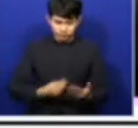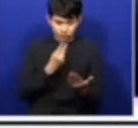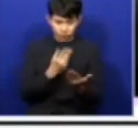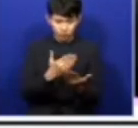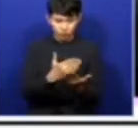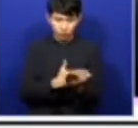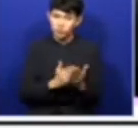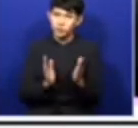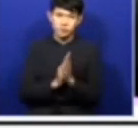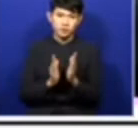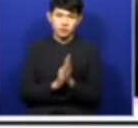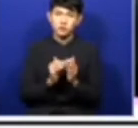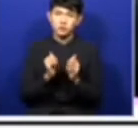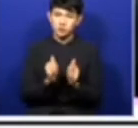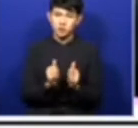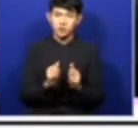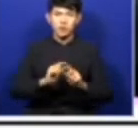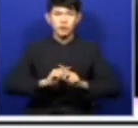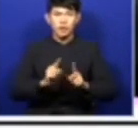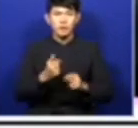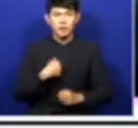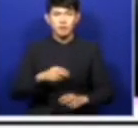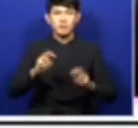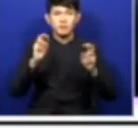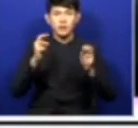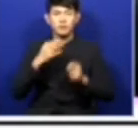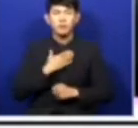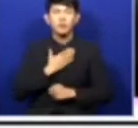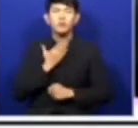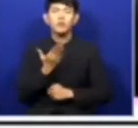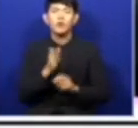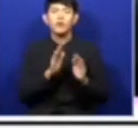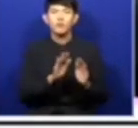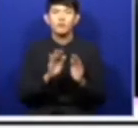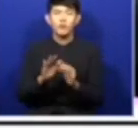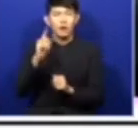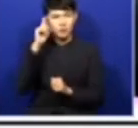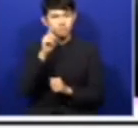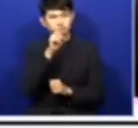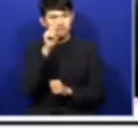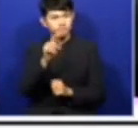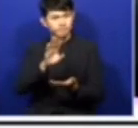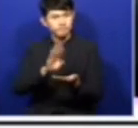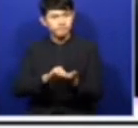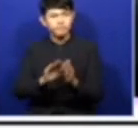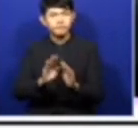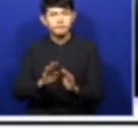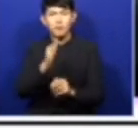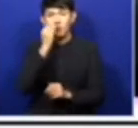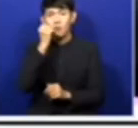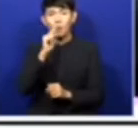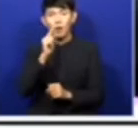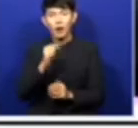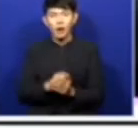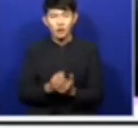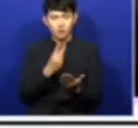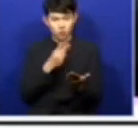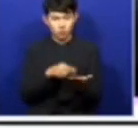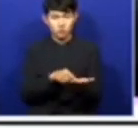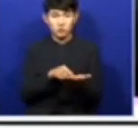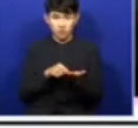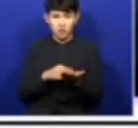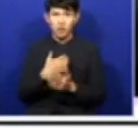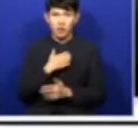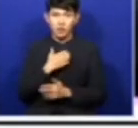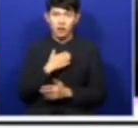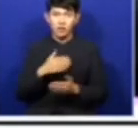มชื่นชมแต่ก็ยังมีบางประเด็นที่ขออนุญาตฝากเป็นข้อสังเกตเพิ่มเติมนะครับเพราะว่าในนี้มีการเสนอว่าอยากจะมี